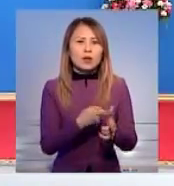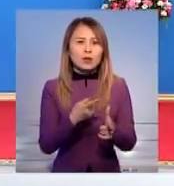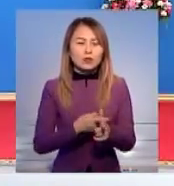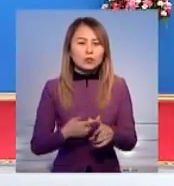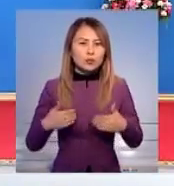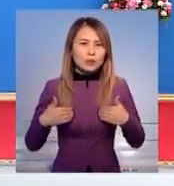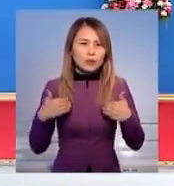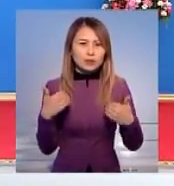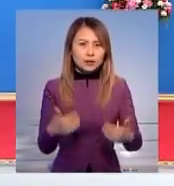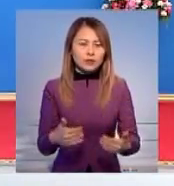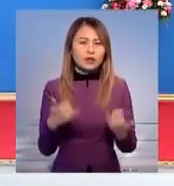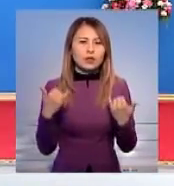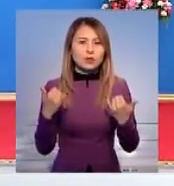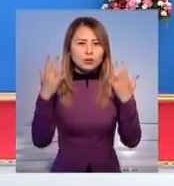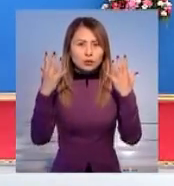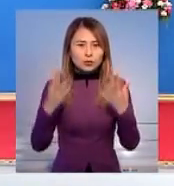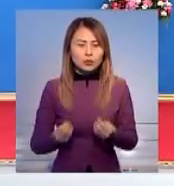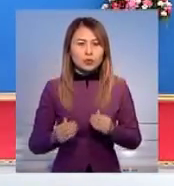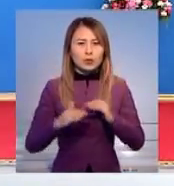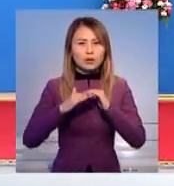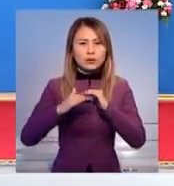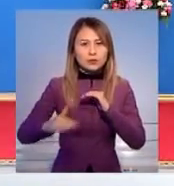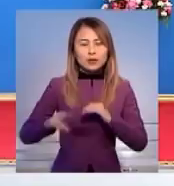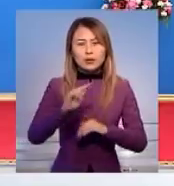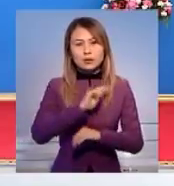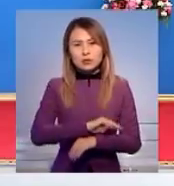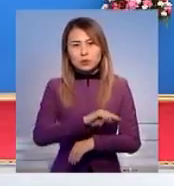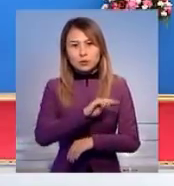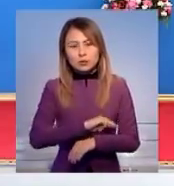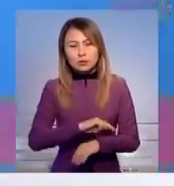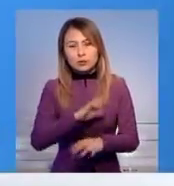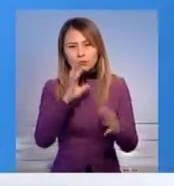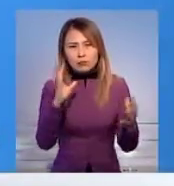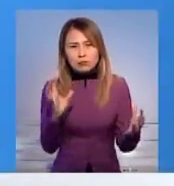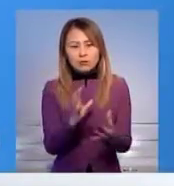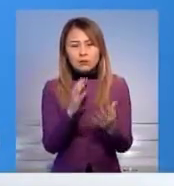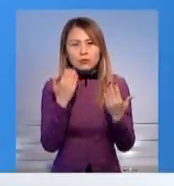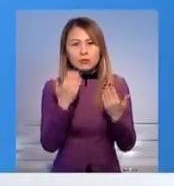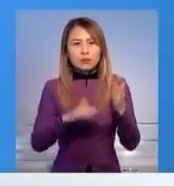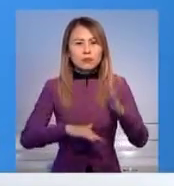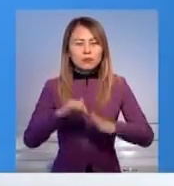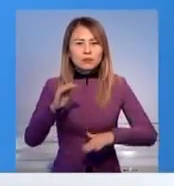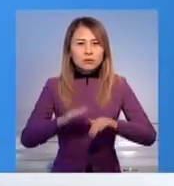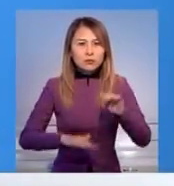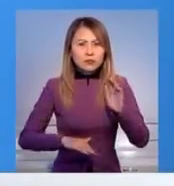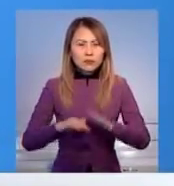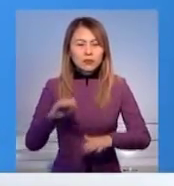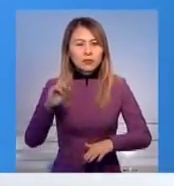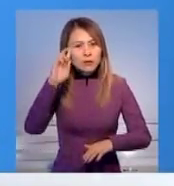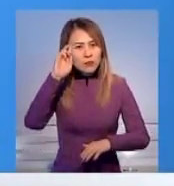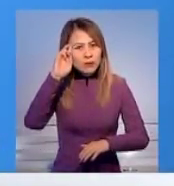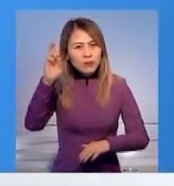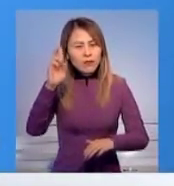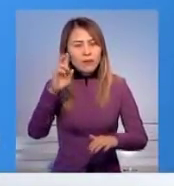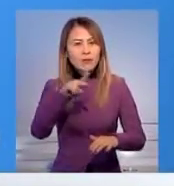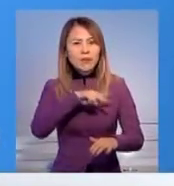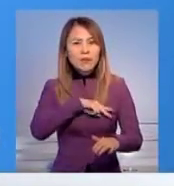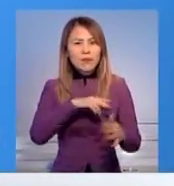етіңіз. Бүгін отан алдында қызметімізді бағалап, сіздің қолыңыздан мемлекеттік награда